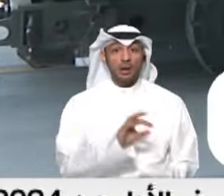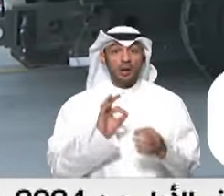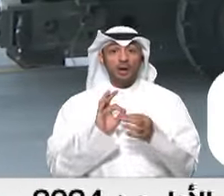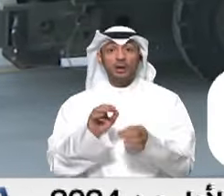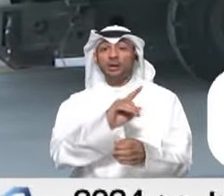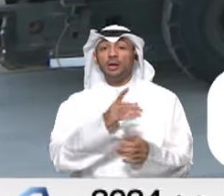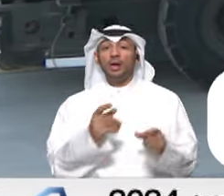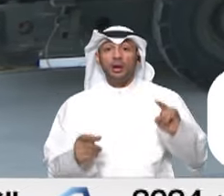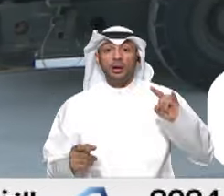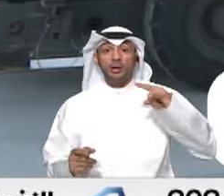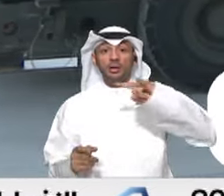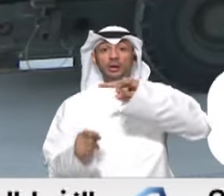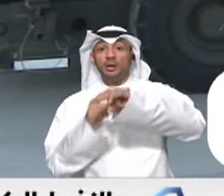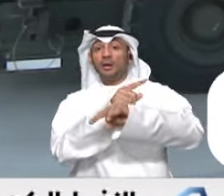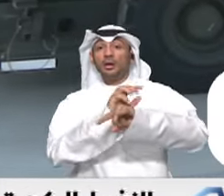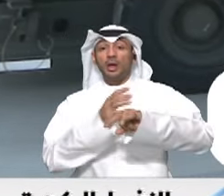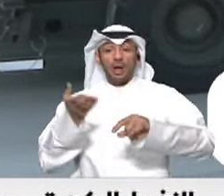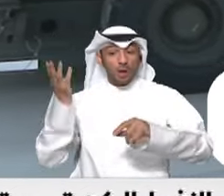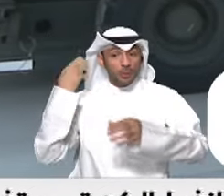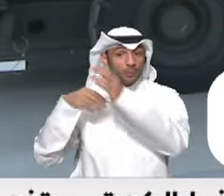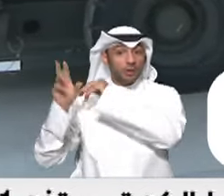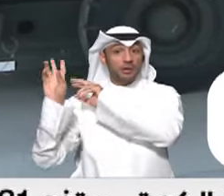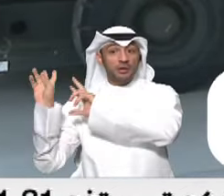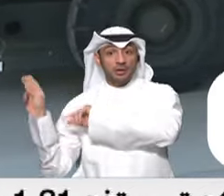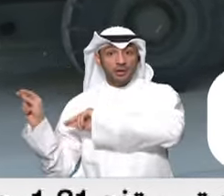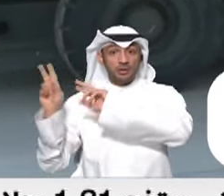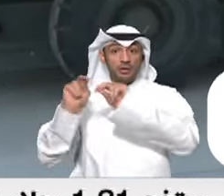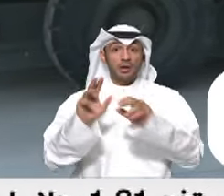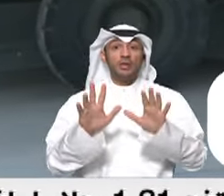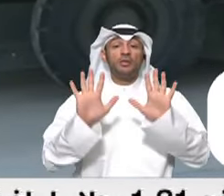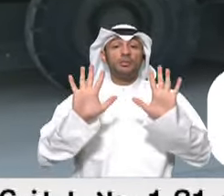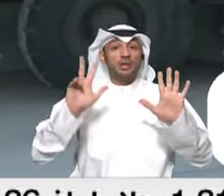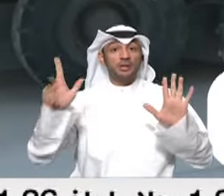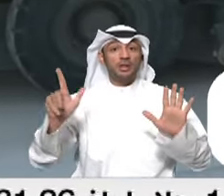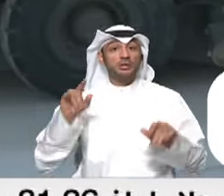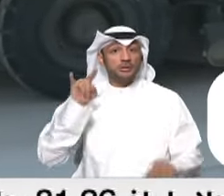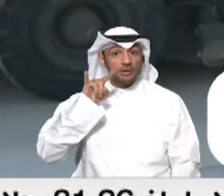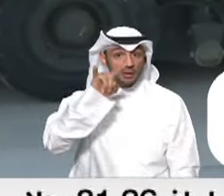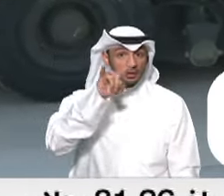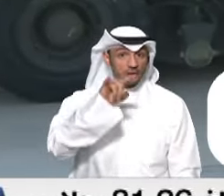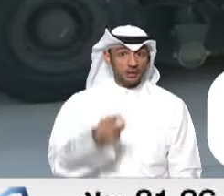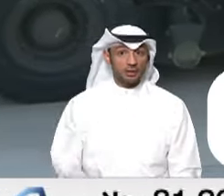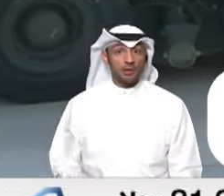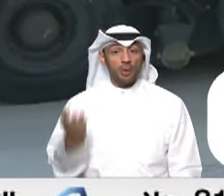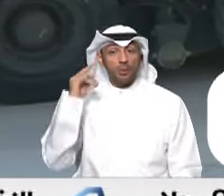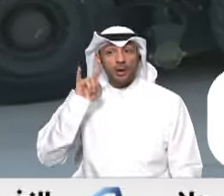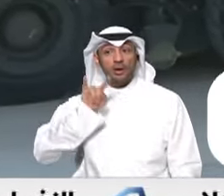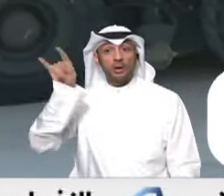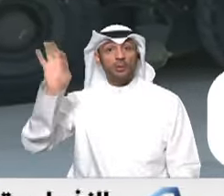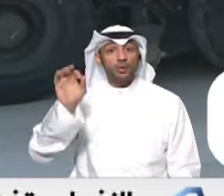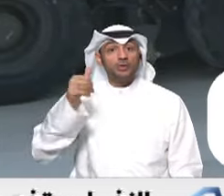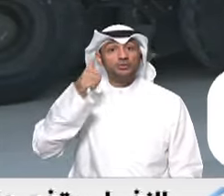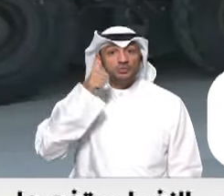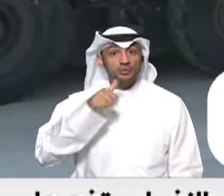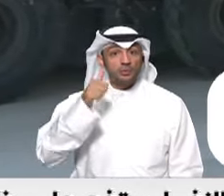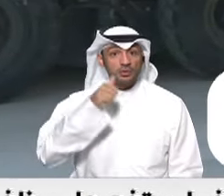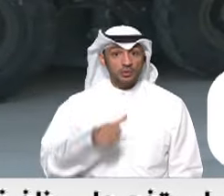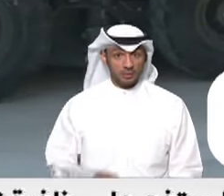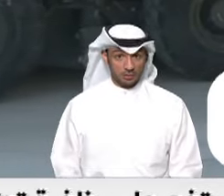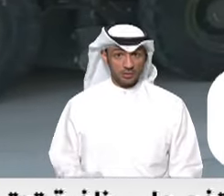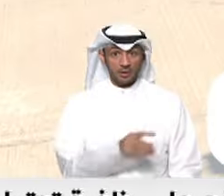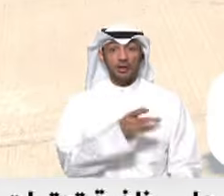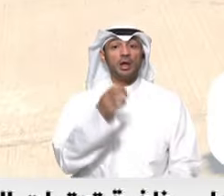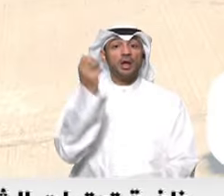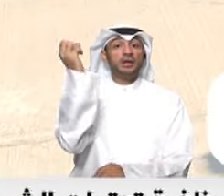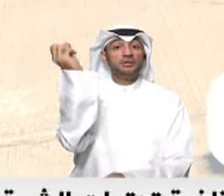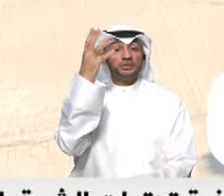استكمال الجسر الجوي السابق، كانت حوالي 18 طائرة ذهبت إلى السودان وحملة طبعا بالأدوية سيارات